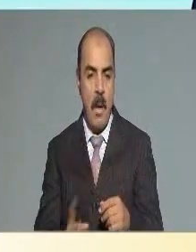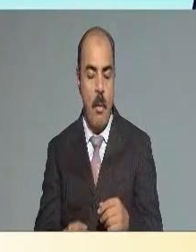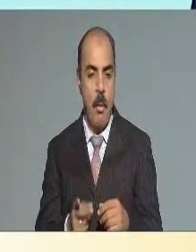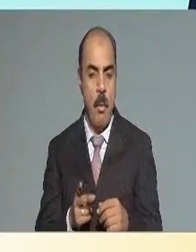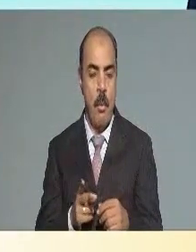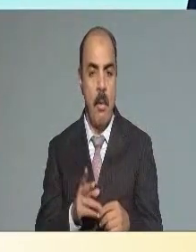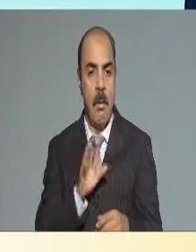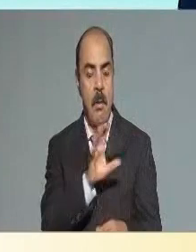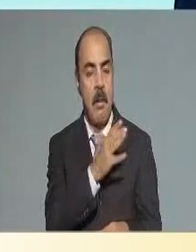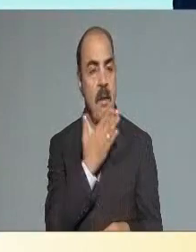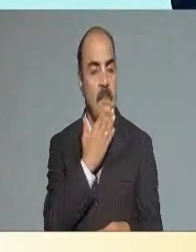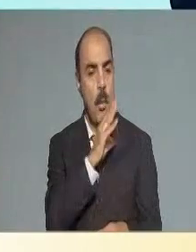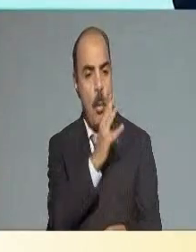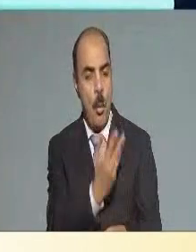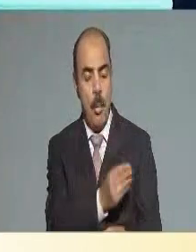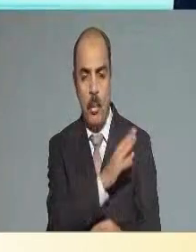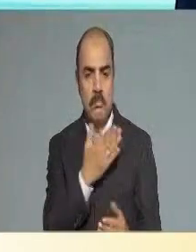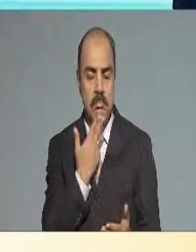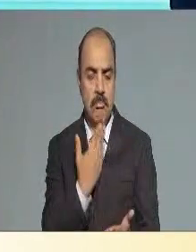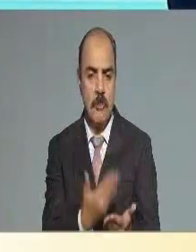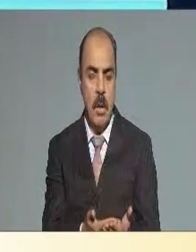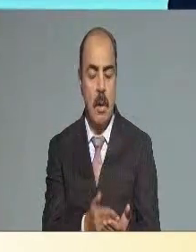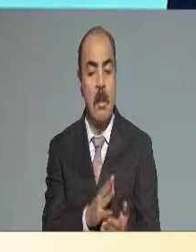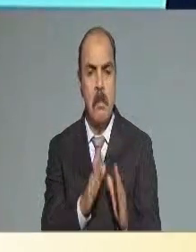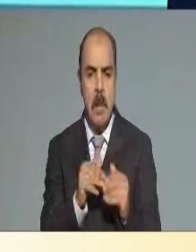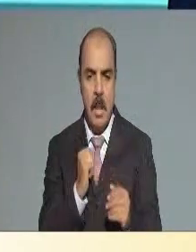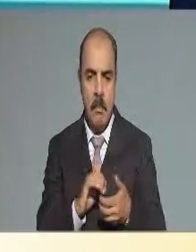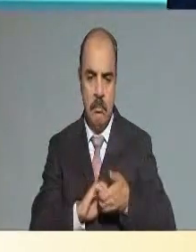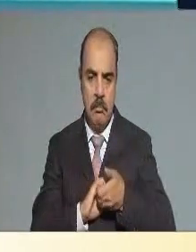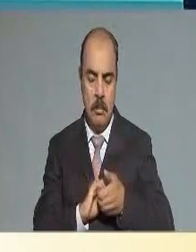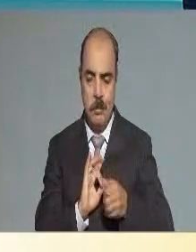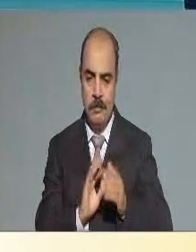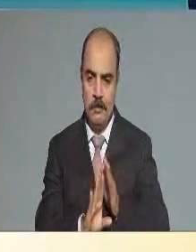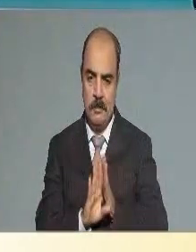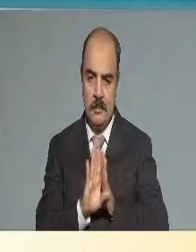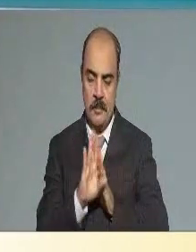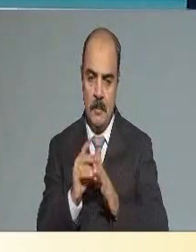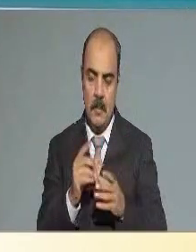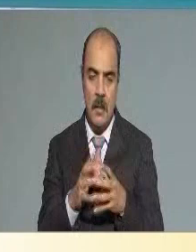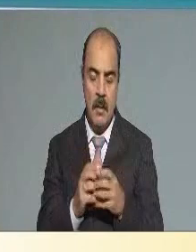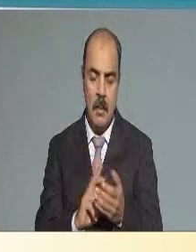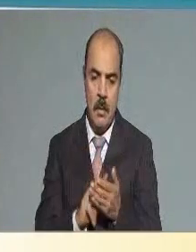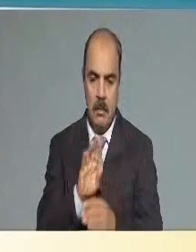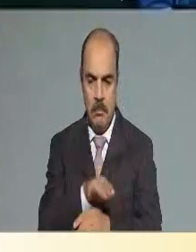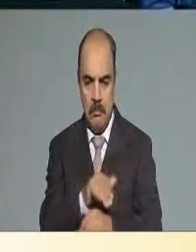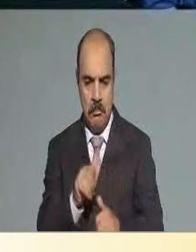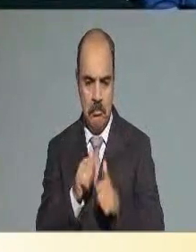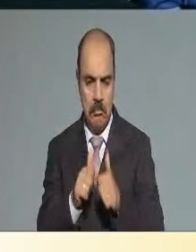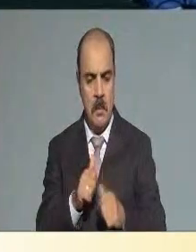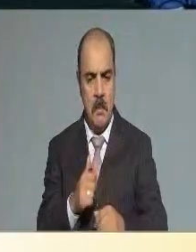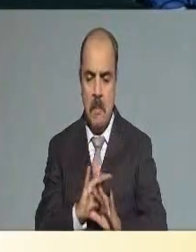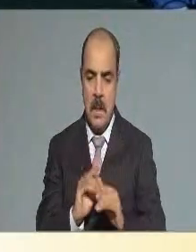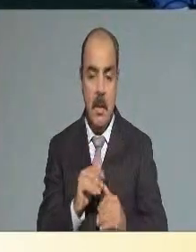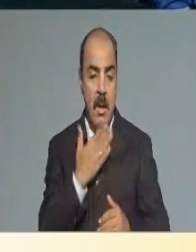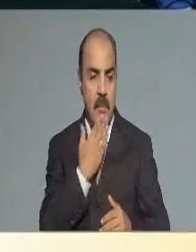للقارة الافريقية، لكن ايضا مصر شريك واعد، لانه اعددنا خطة مهمة، اعددنا يعني